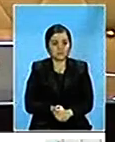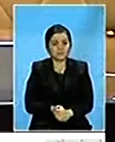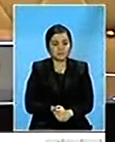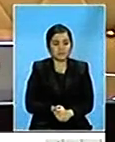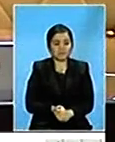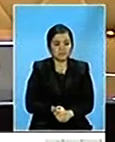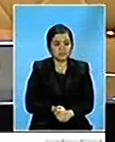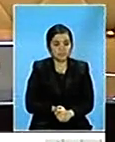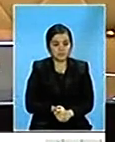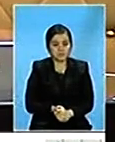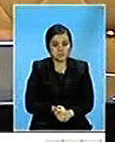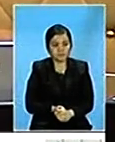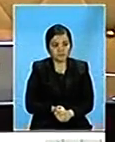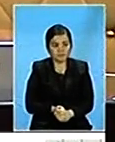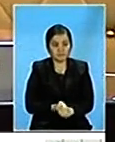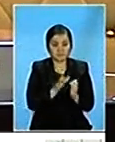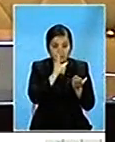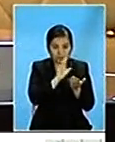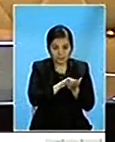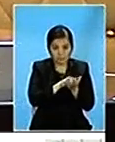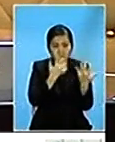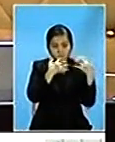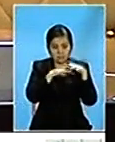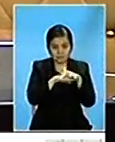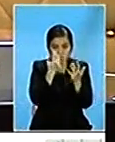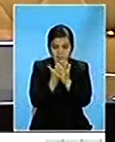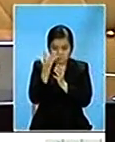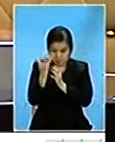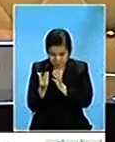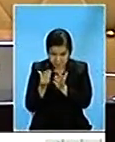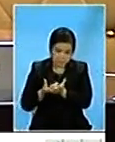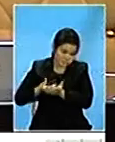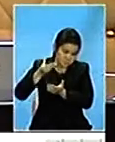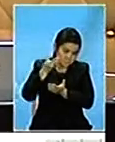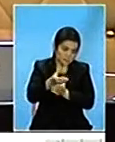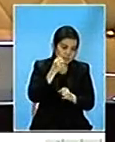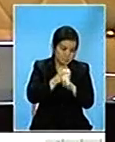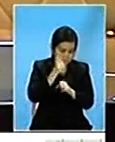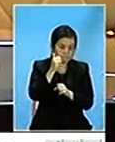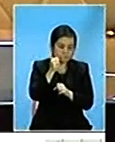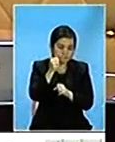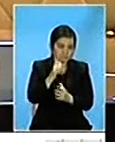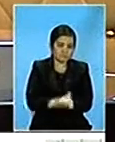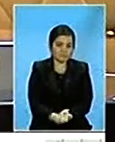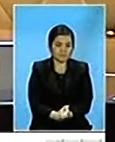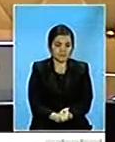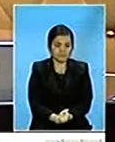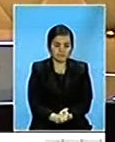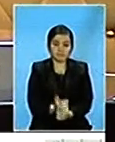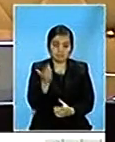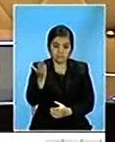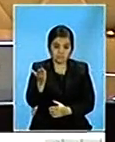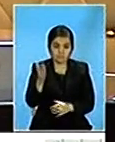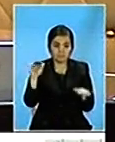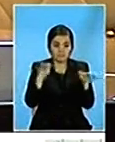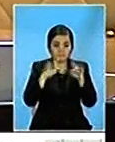ครับเตรียมข้อมูลแล้วประสานของงบเหลือจ่ายก็น่าจะเป็นไปได้ครับขอไปกระทุ้ทั่ว